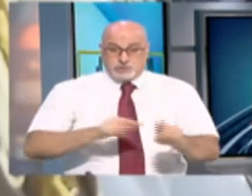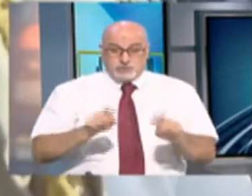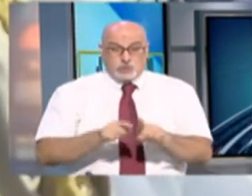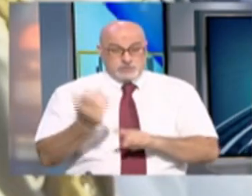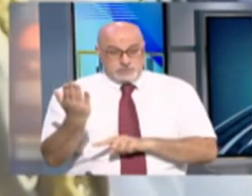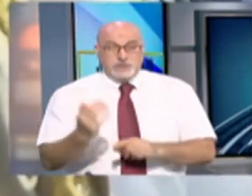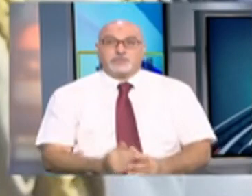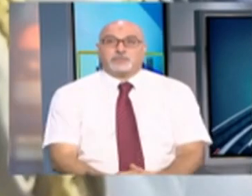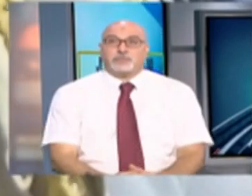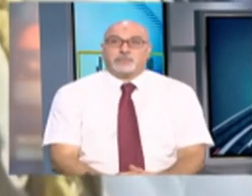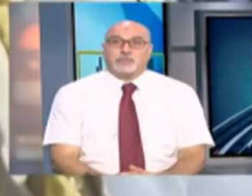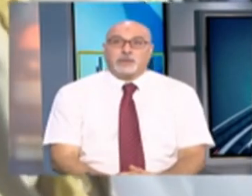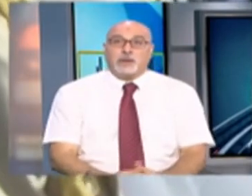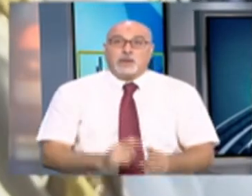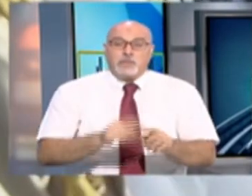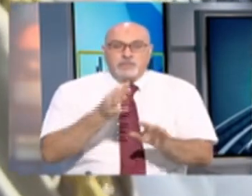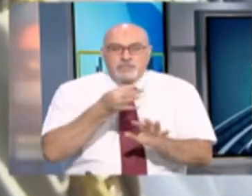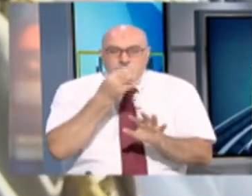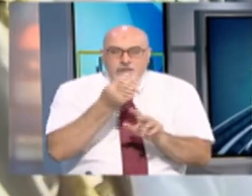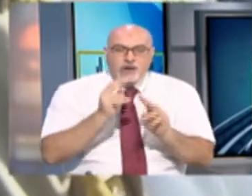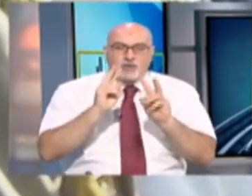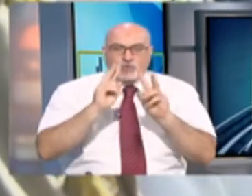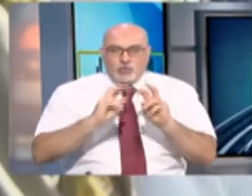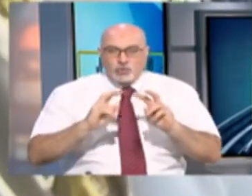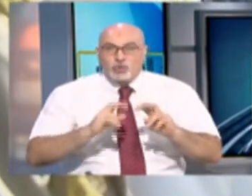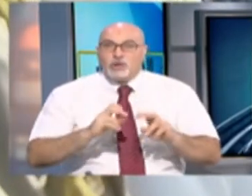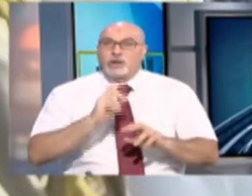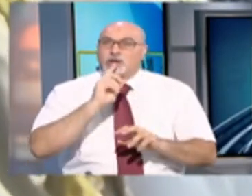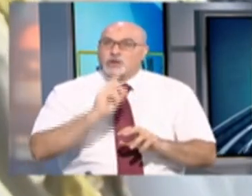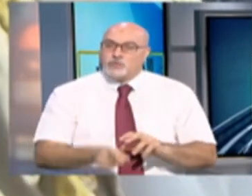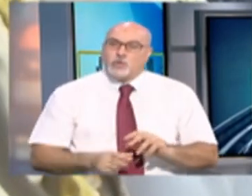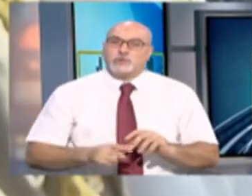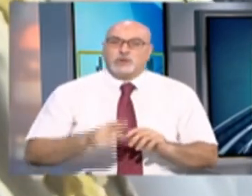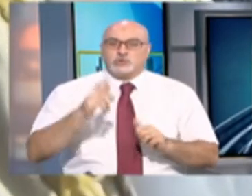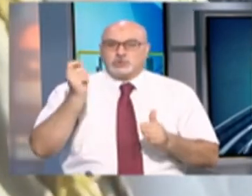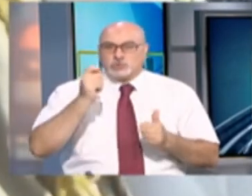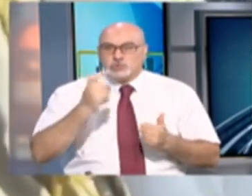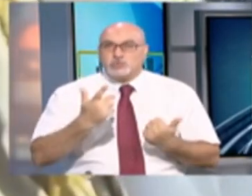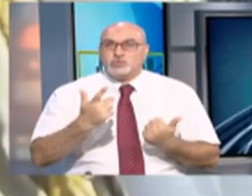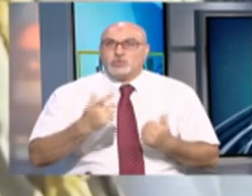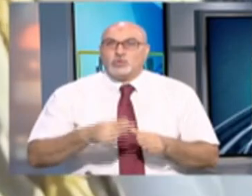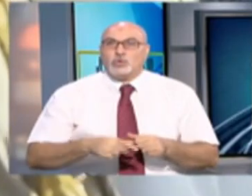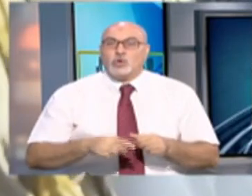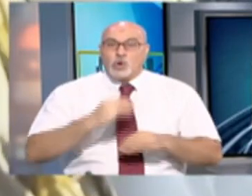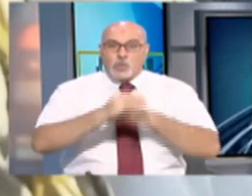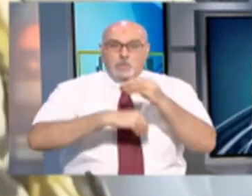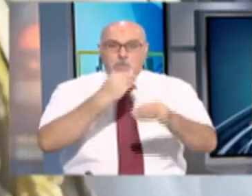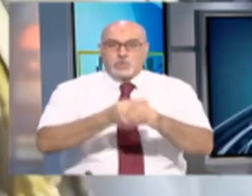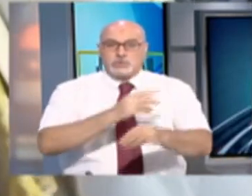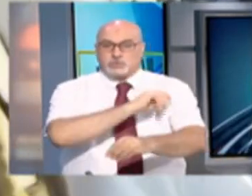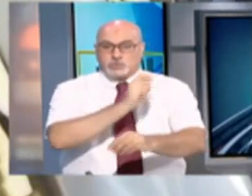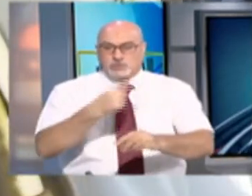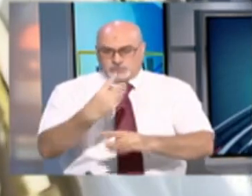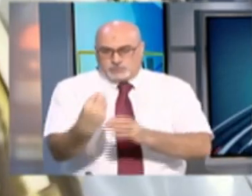ولو بالكلمة الحلوة ولو بالرقابة ولو، لازم المجتمع المدني لو موند سبورتيف